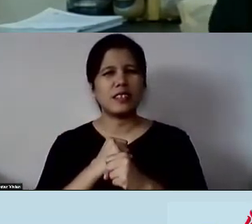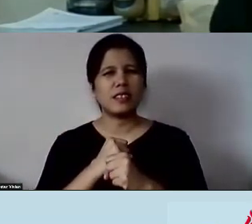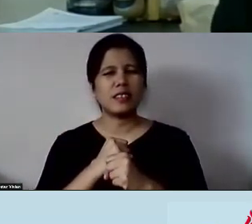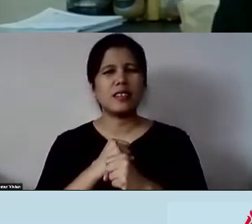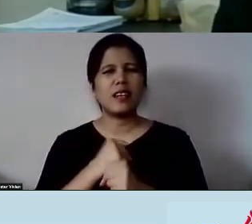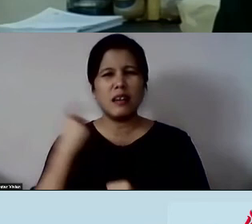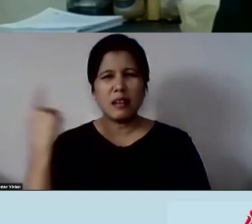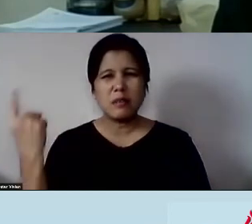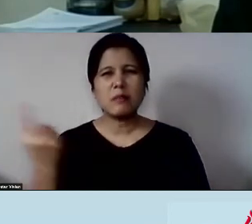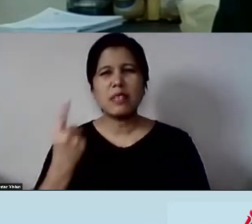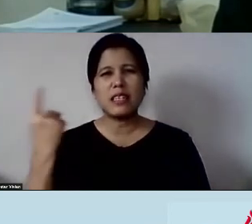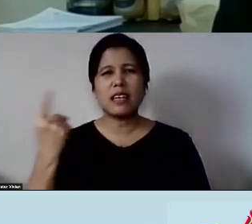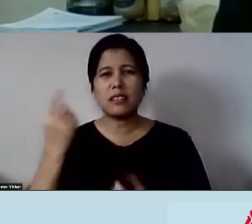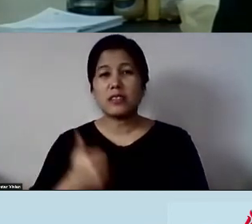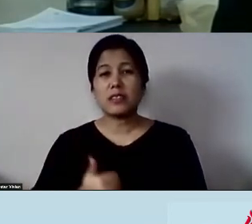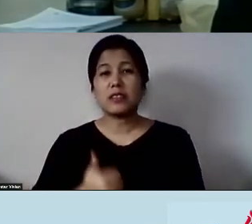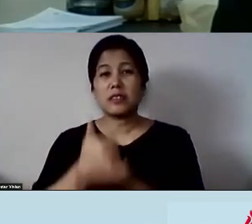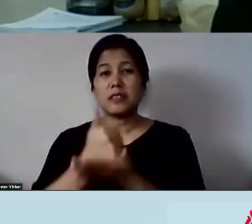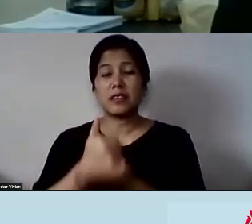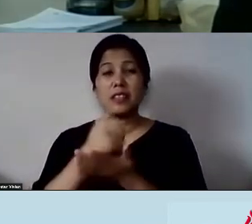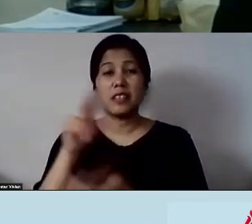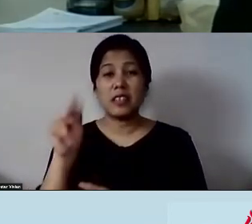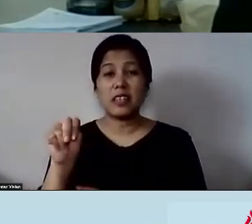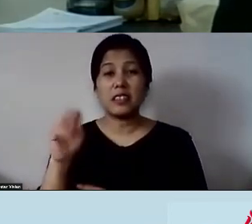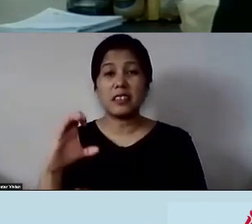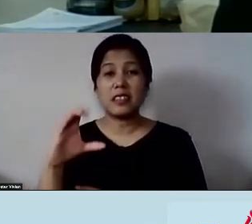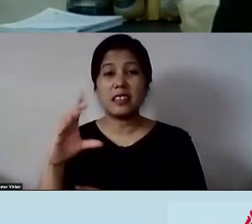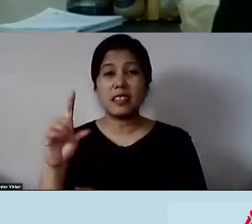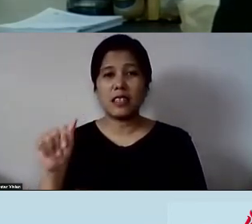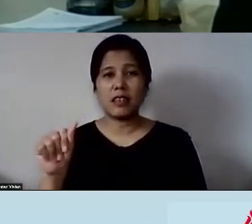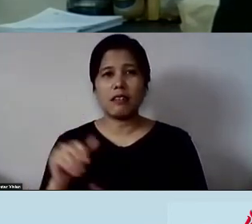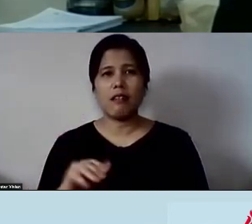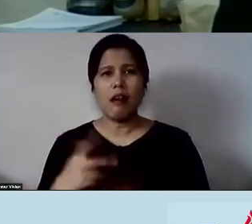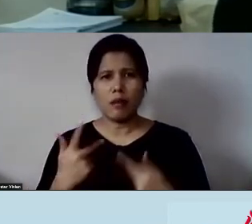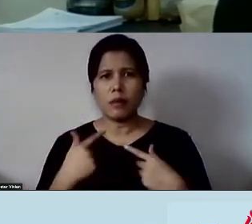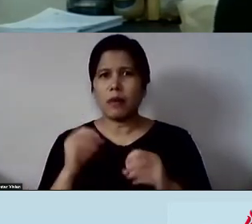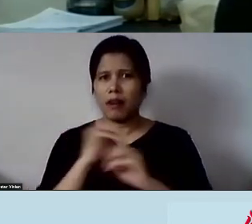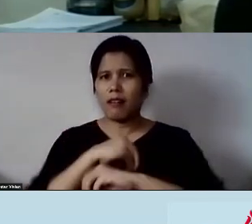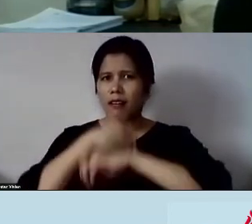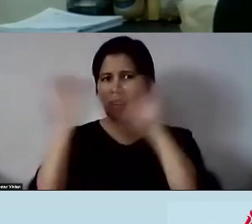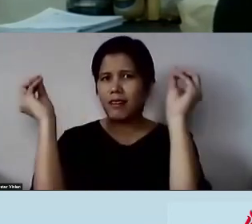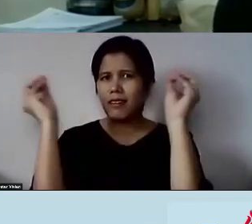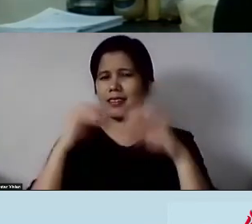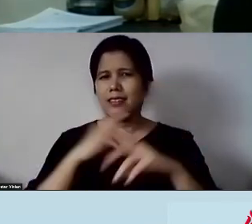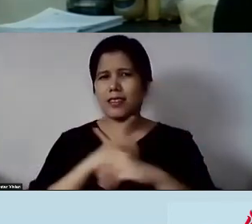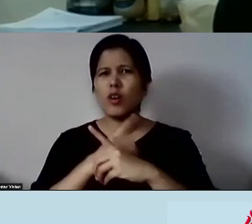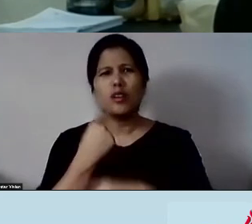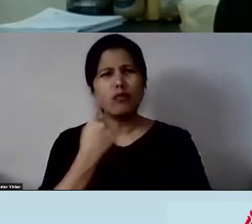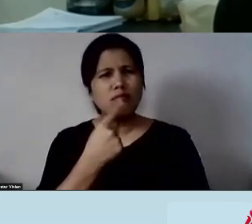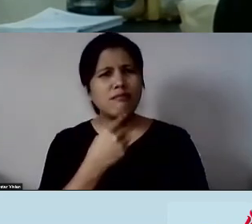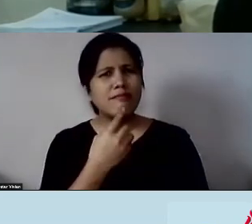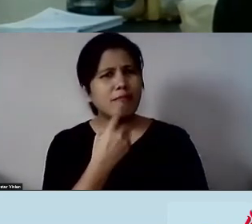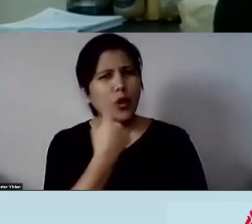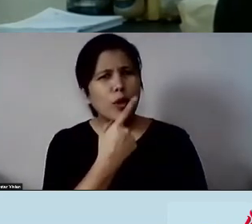na tinutulungan ng NCDA, yung mga may apparent disability. Sabi ko, sino ba nagsabi sa inyo?